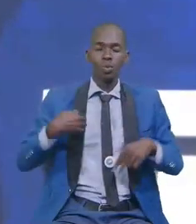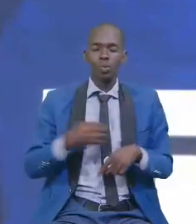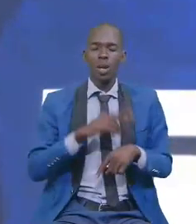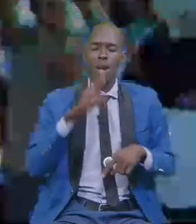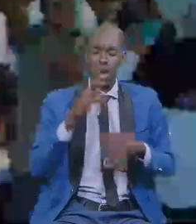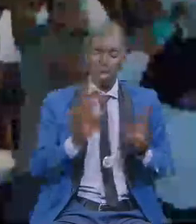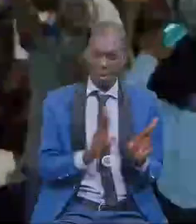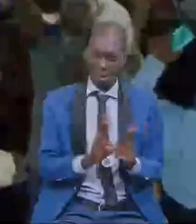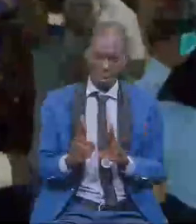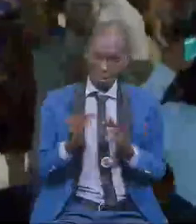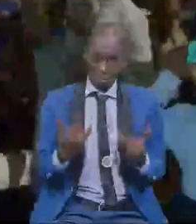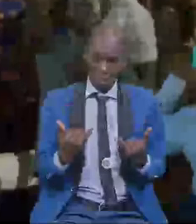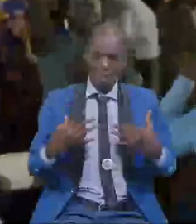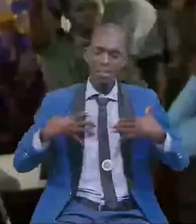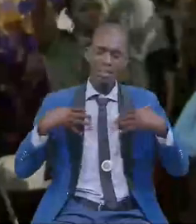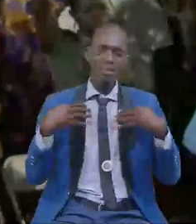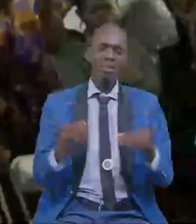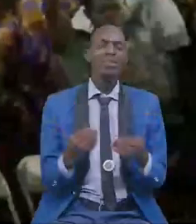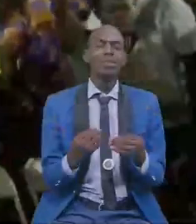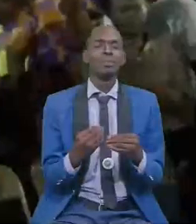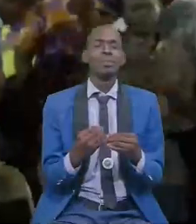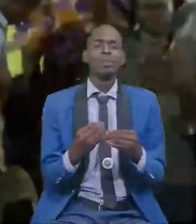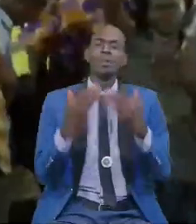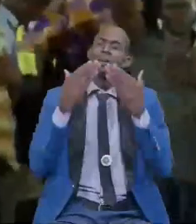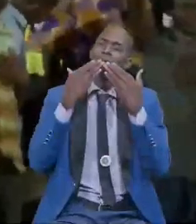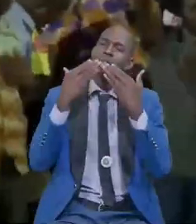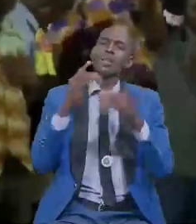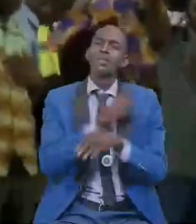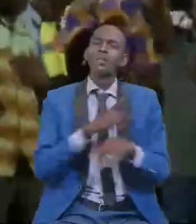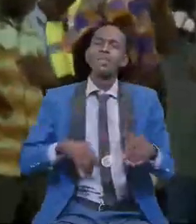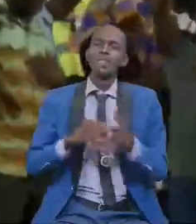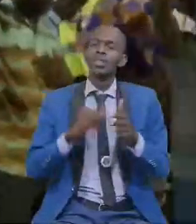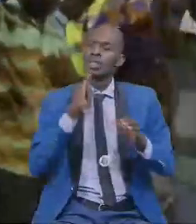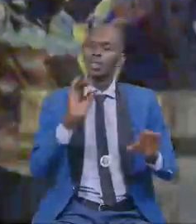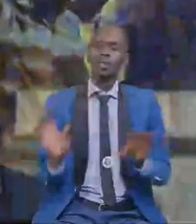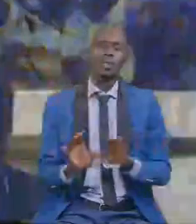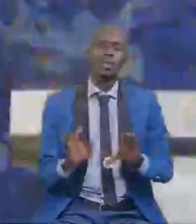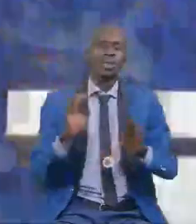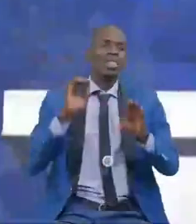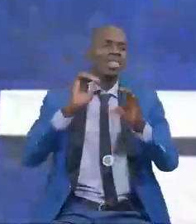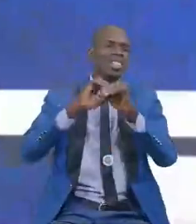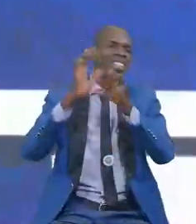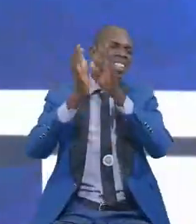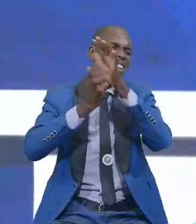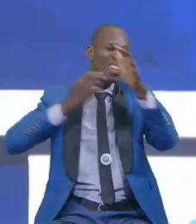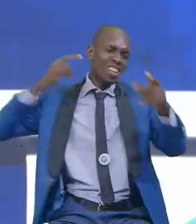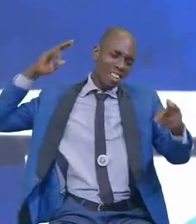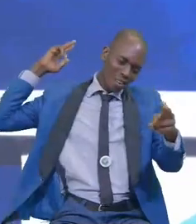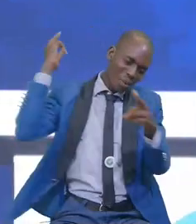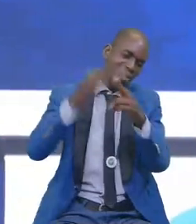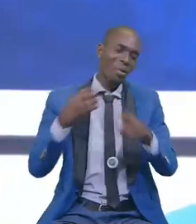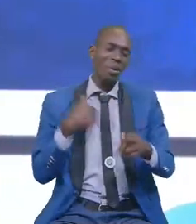et que nous sommes déjà guéris par tes maîtrises. Merci Seigneur parce que c'est fait. Au nom de Jésus,